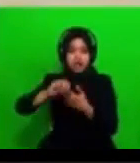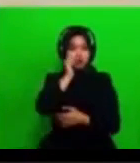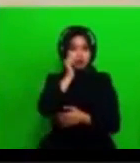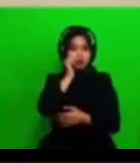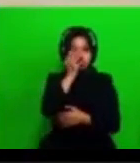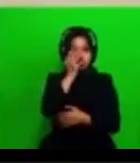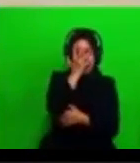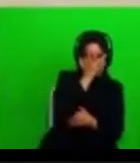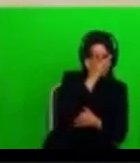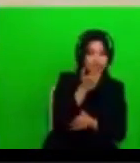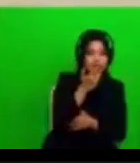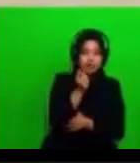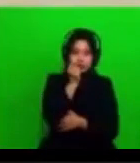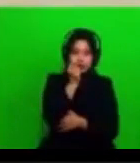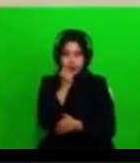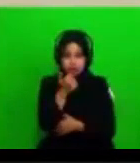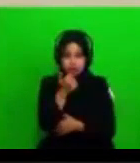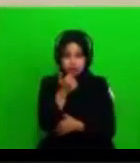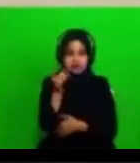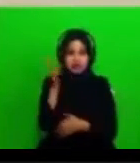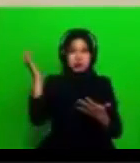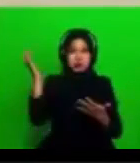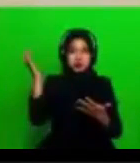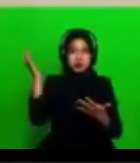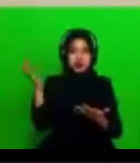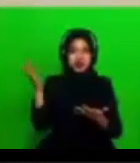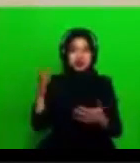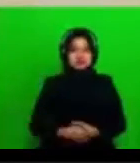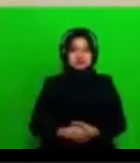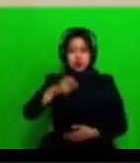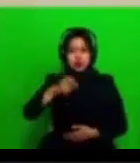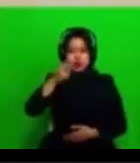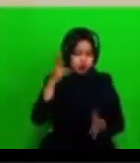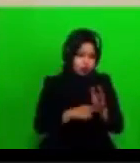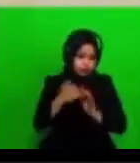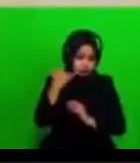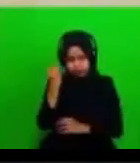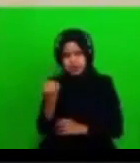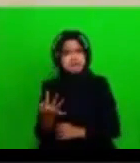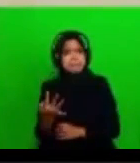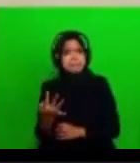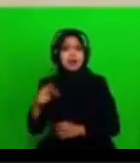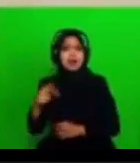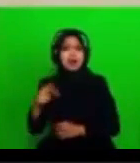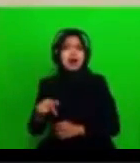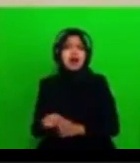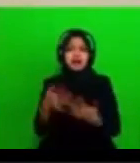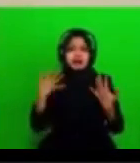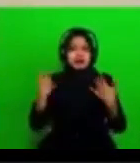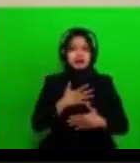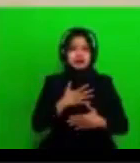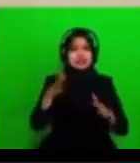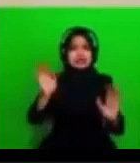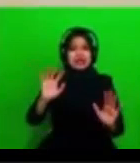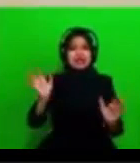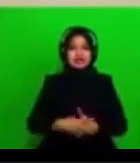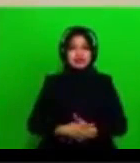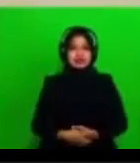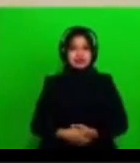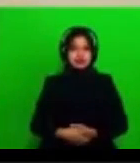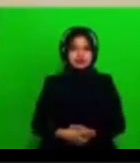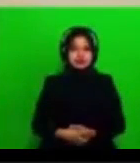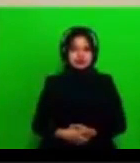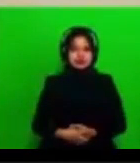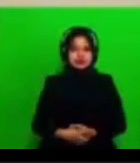mungkin ada masih malu-malu. Mungkin ibu-ibu ini keberuntungannya di sini. Apa yang lupa nomor telepon saya berapa ya? Jangan sampai